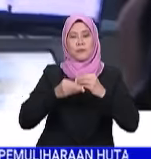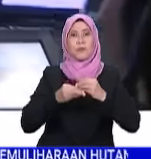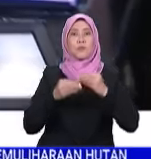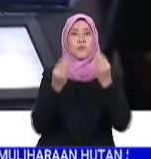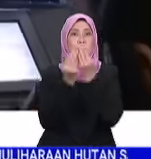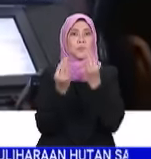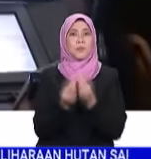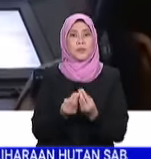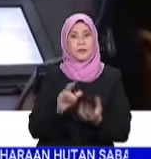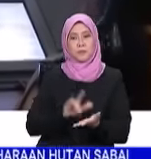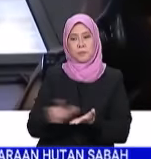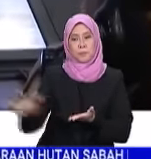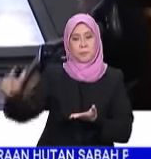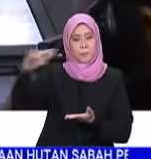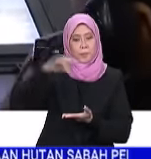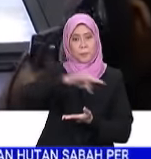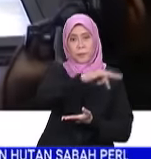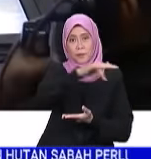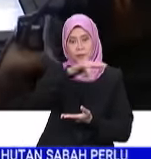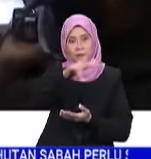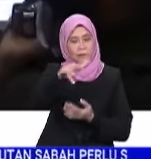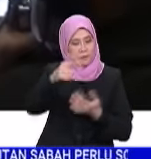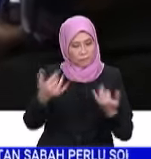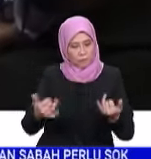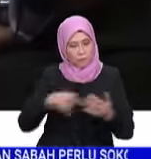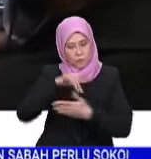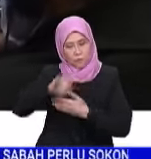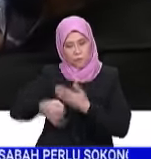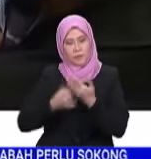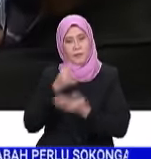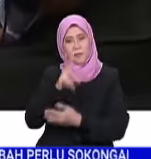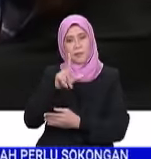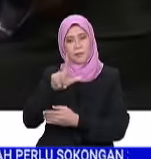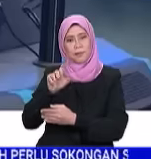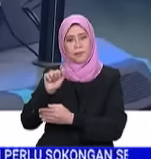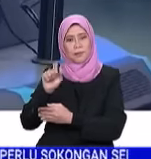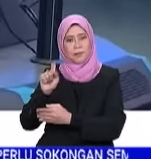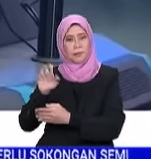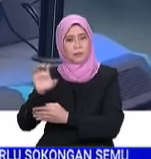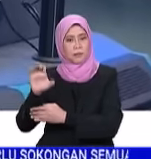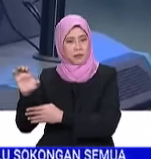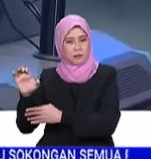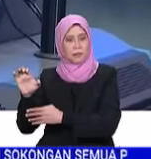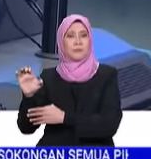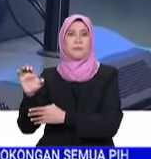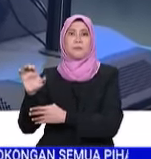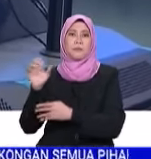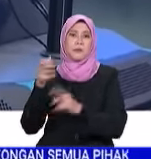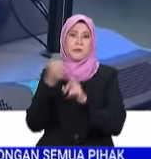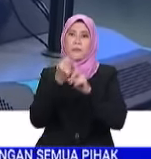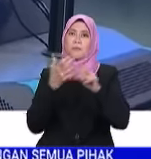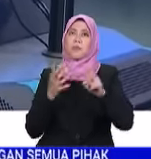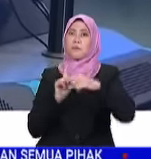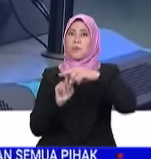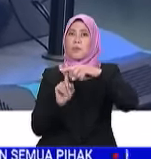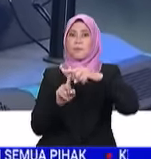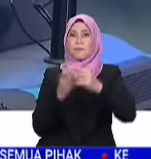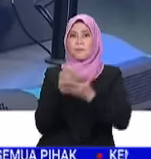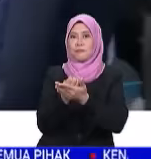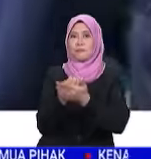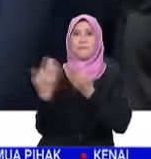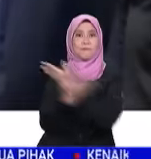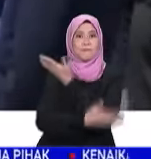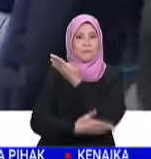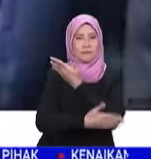pergerakan pesawat dan kapasiti ruang udara melalui projek klatcc dijangka memberikan impak positif kepada ekonomi